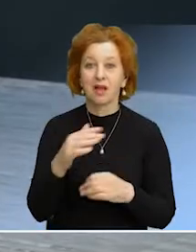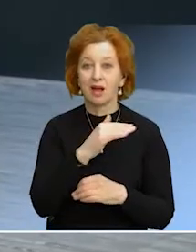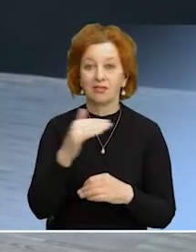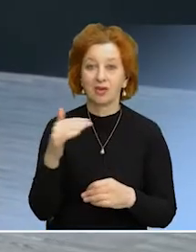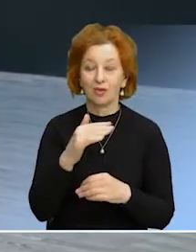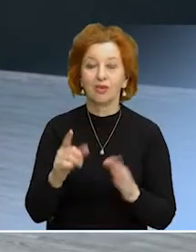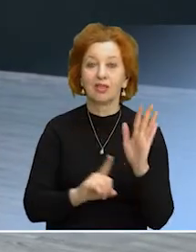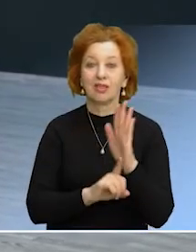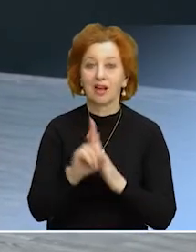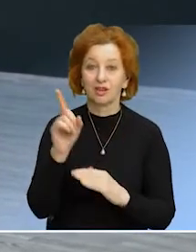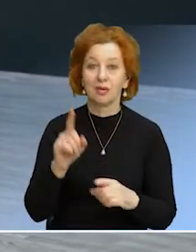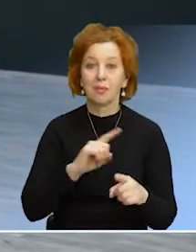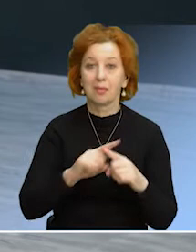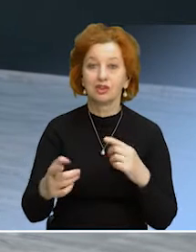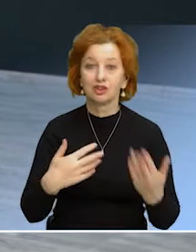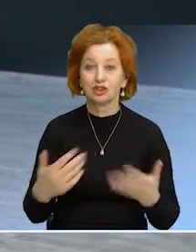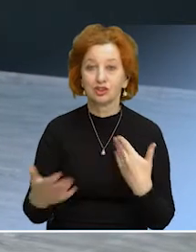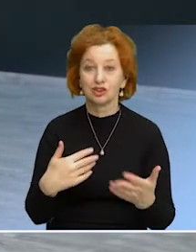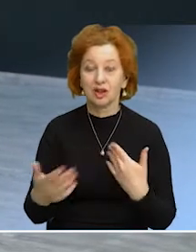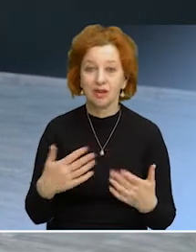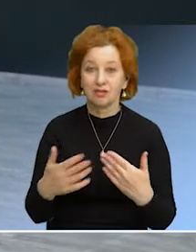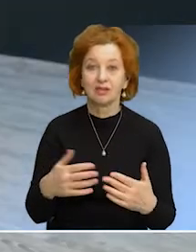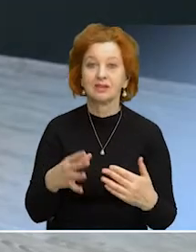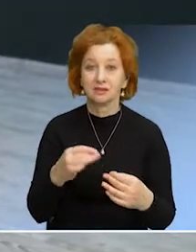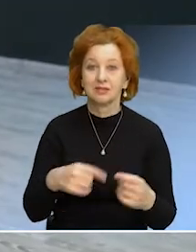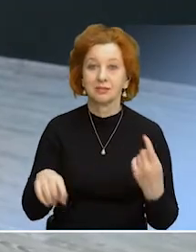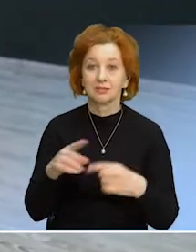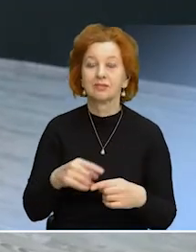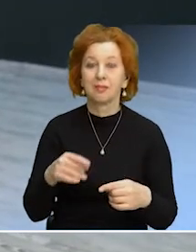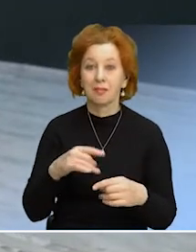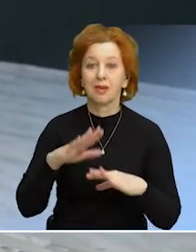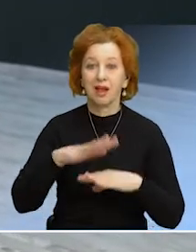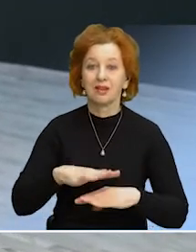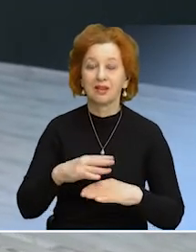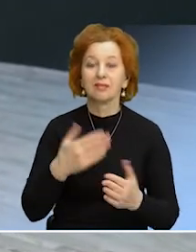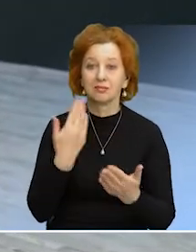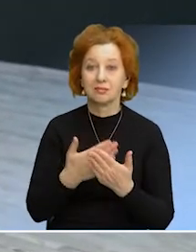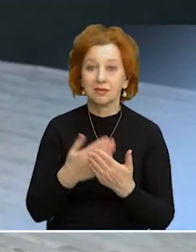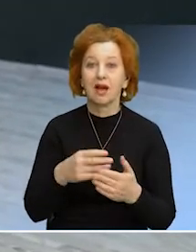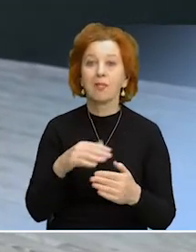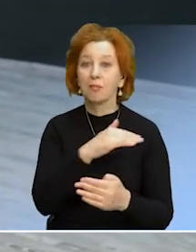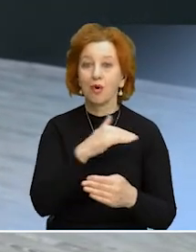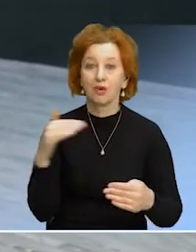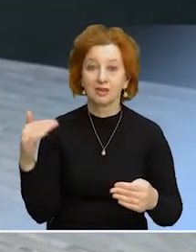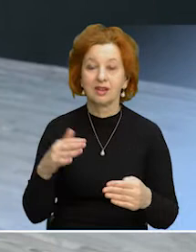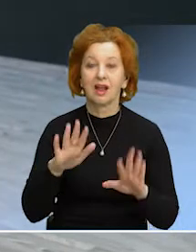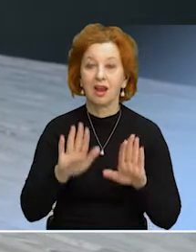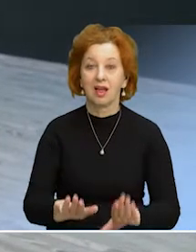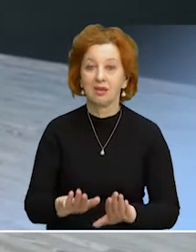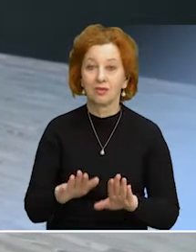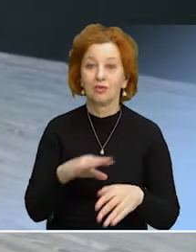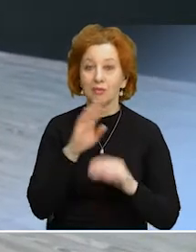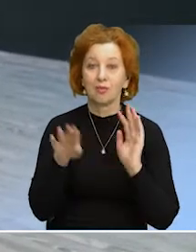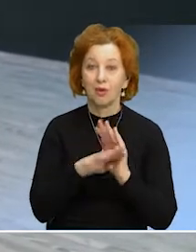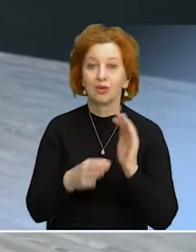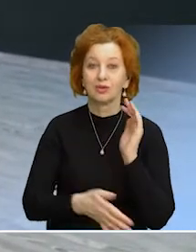Первый уровень – начальный. Быстрым шагом, без прыжка, примите положение планки. Контролируйте поясницу и положение ладоней